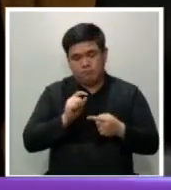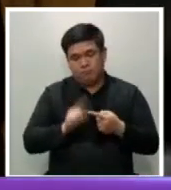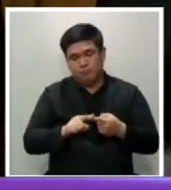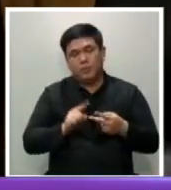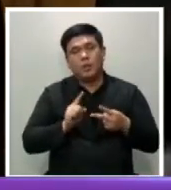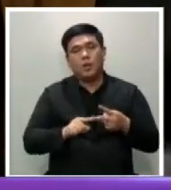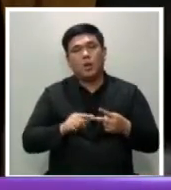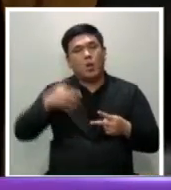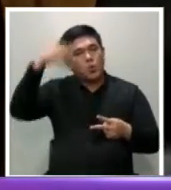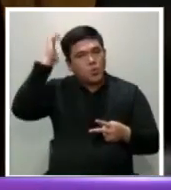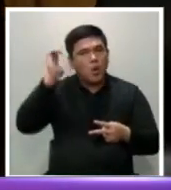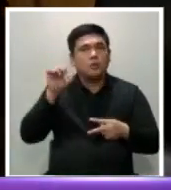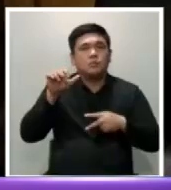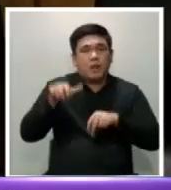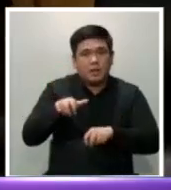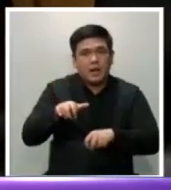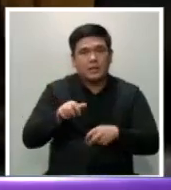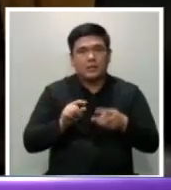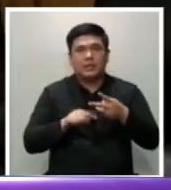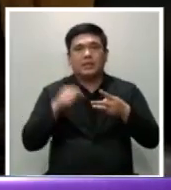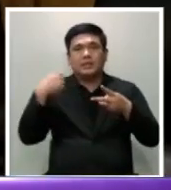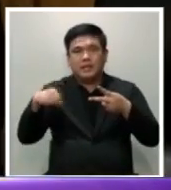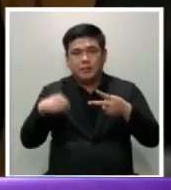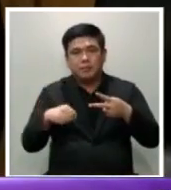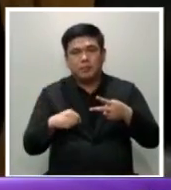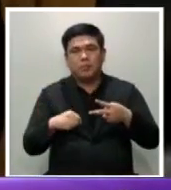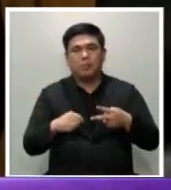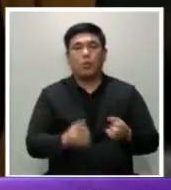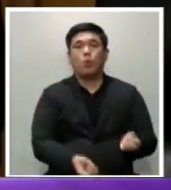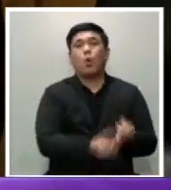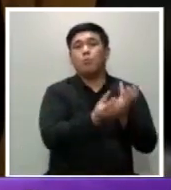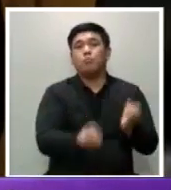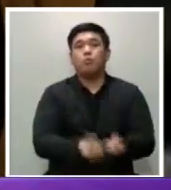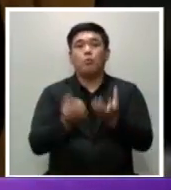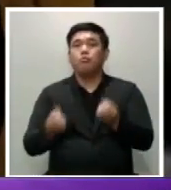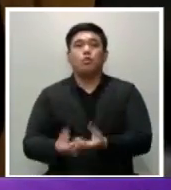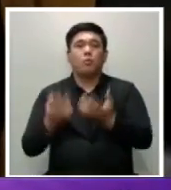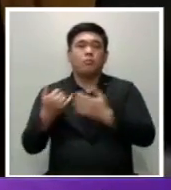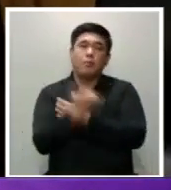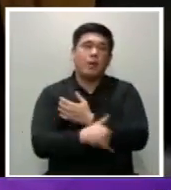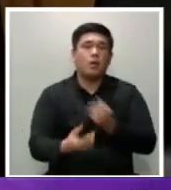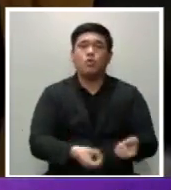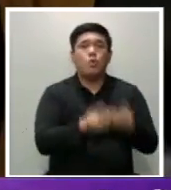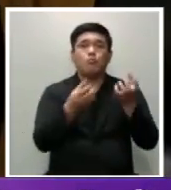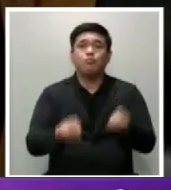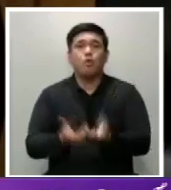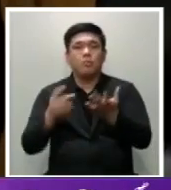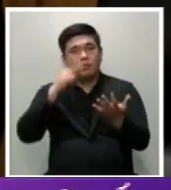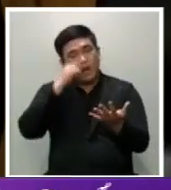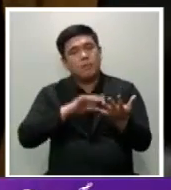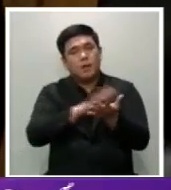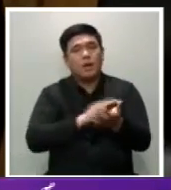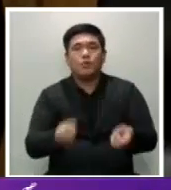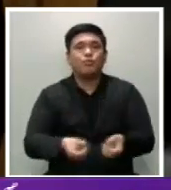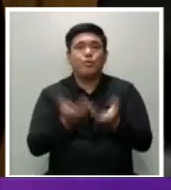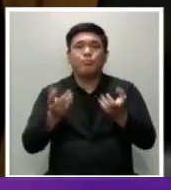ยอีก 10% บุหรี่ทั้งหลายก็กระทบกันหมดบุหรี่นอกก็กระทบบุหรี่ในก็กระทบและ